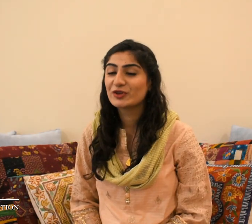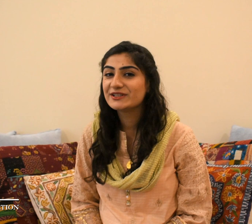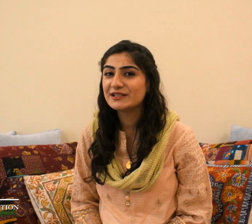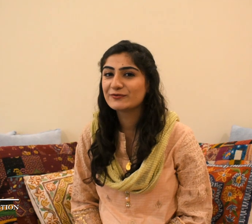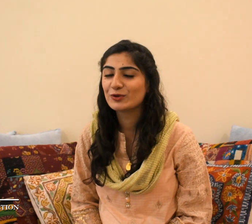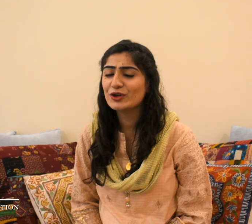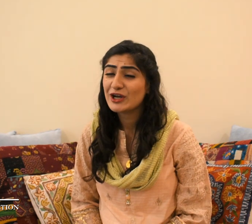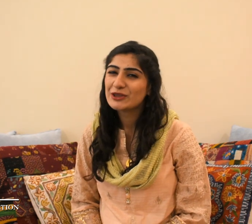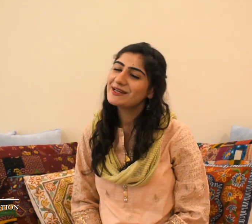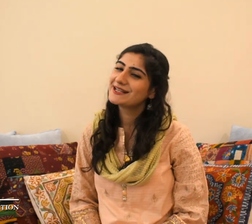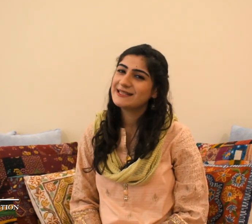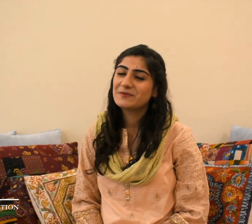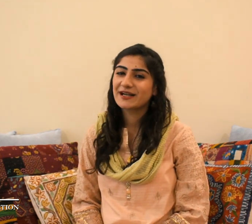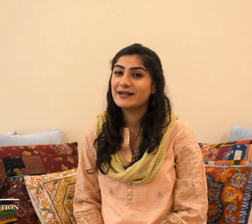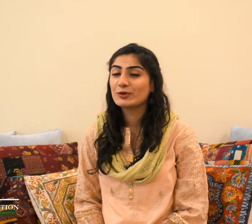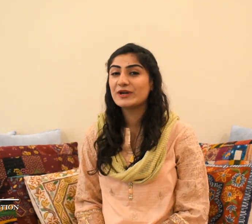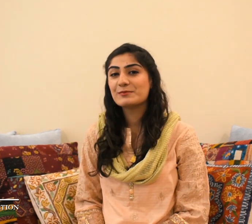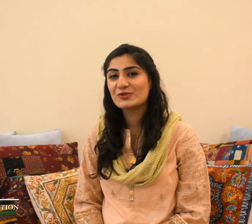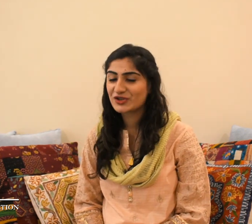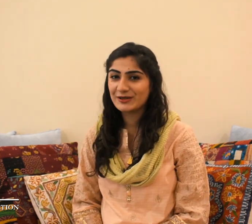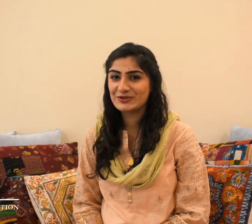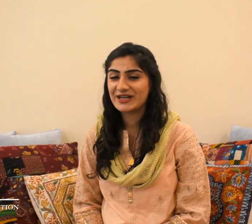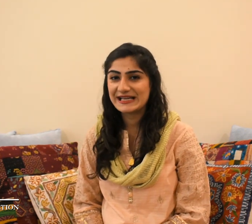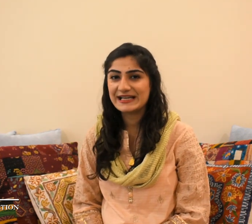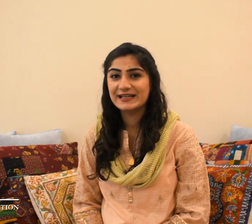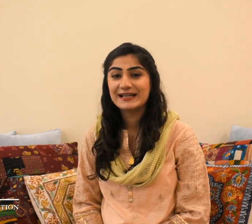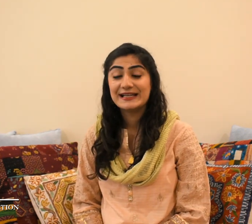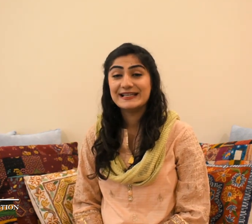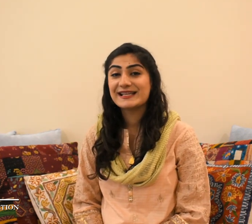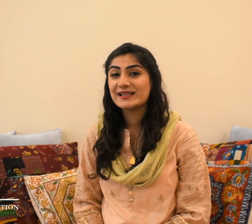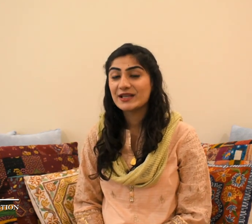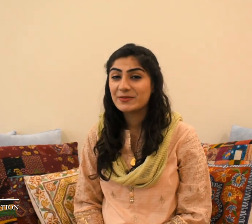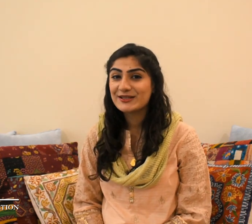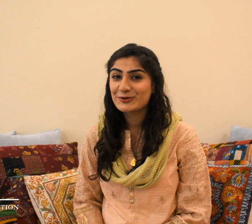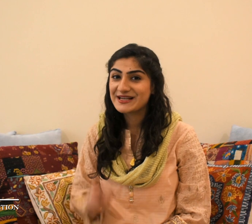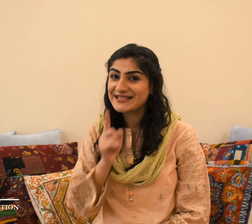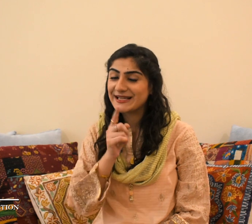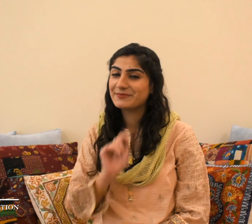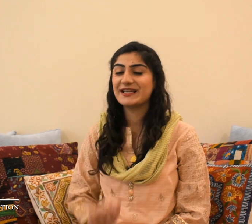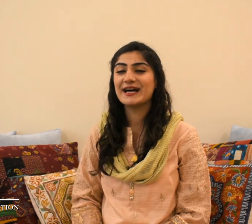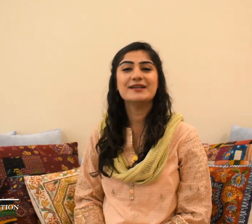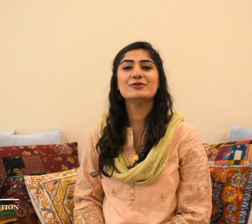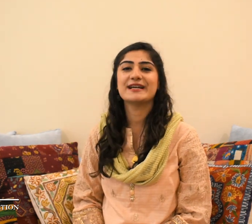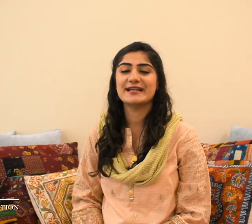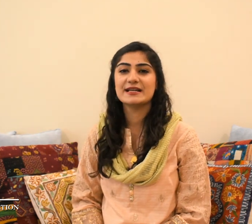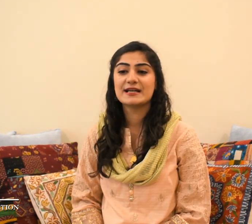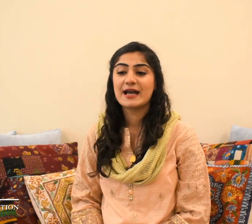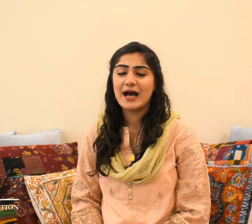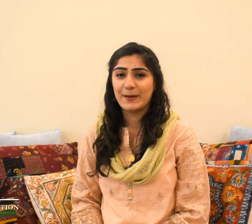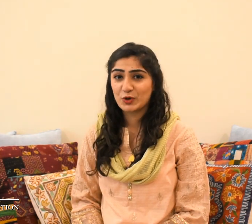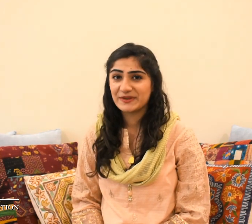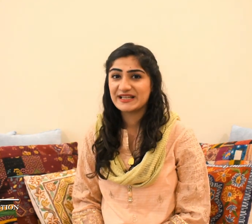जब राय मुख्तलिफ हो तो एक्सेप्ट करना थोड़ा मुश्किल हो जाता है, लेकिन तभी तो असल इम्तिहान होता